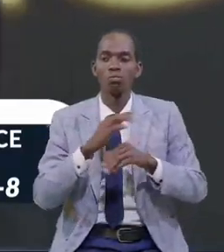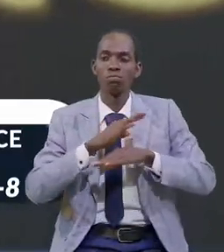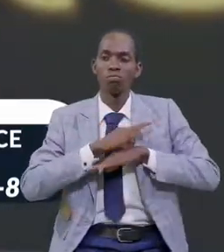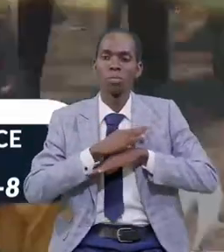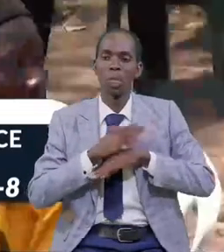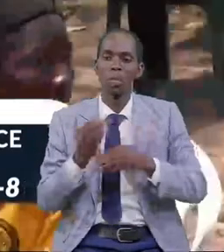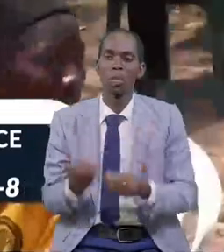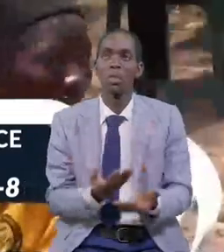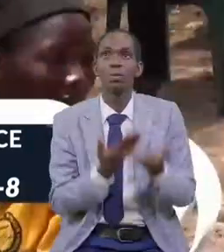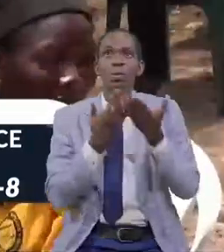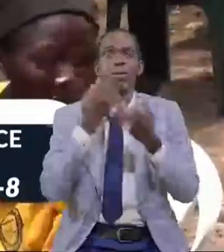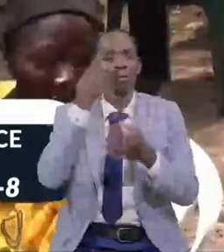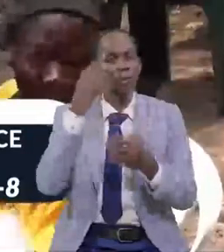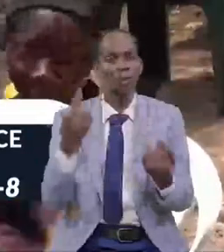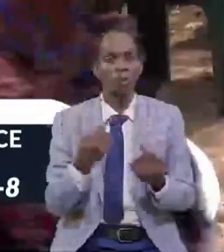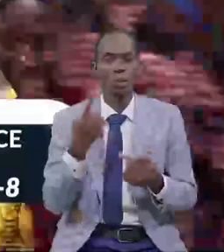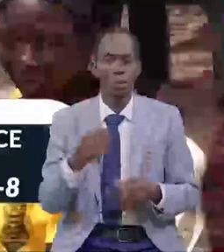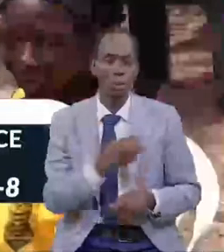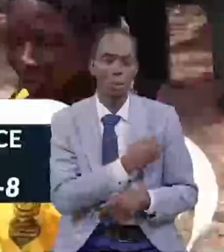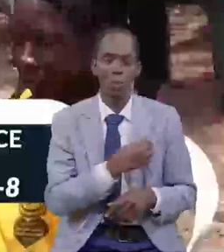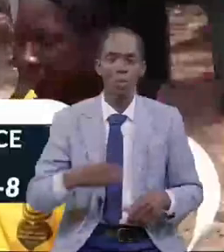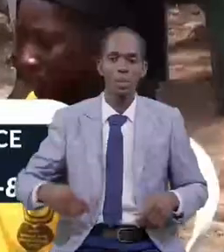meress d'un sacrifice